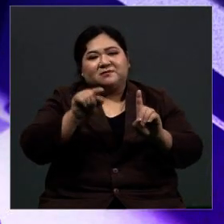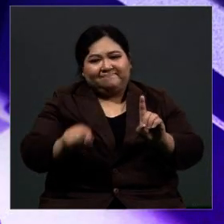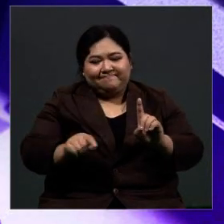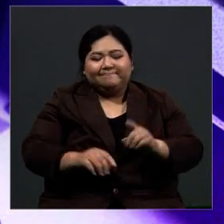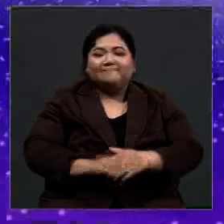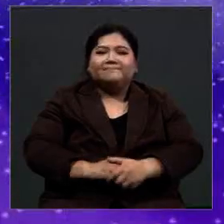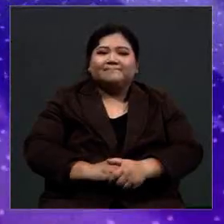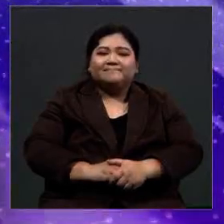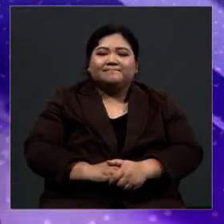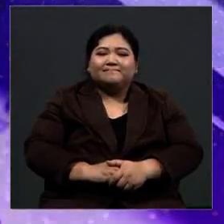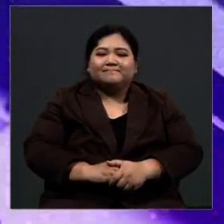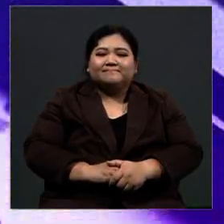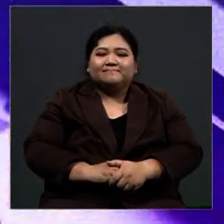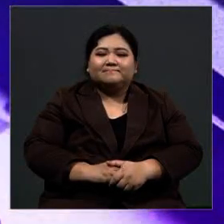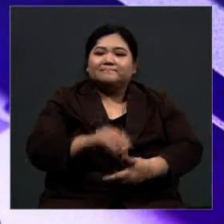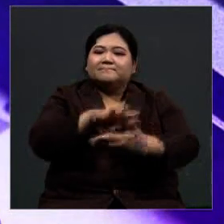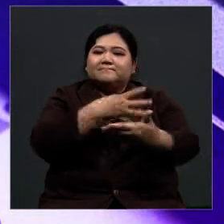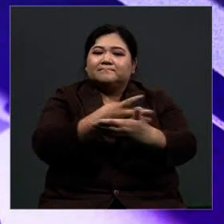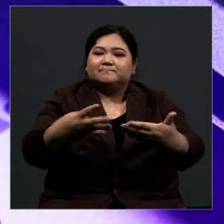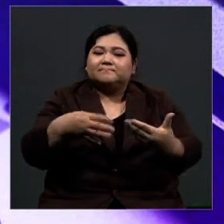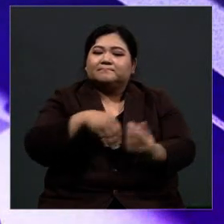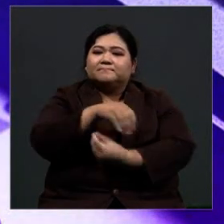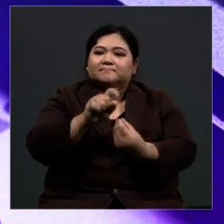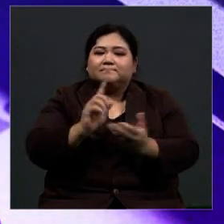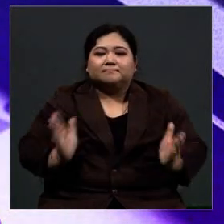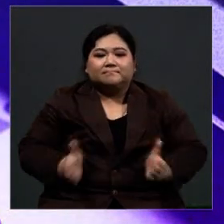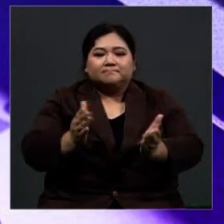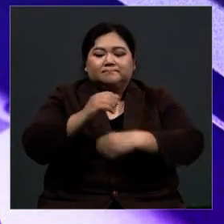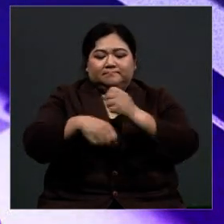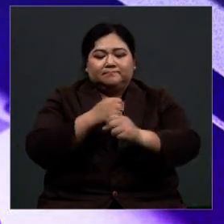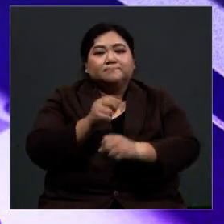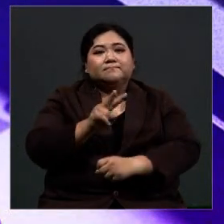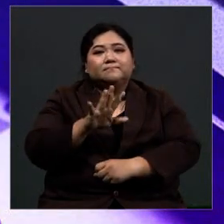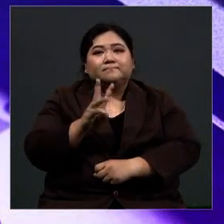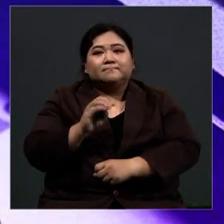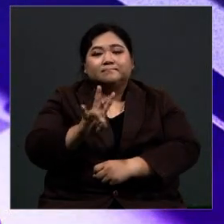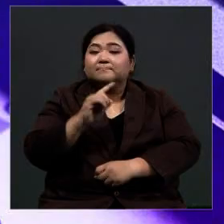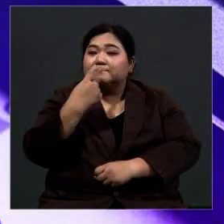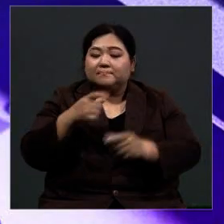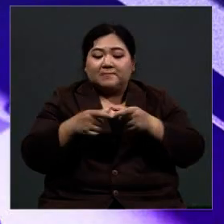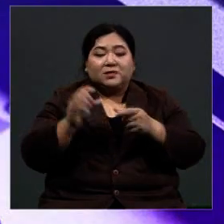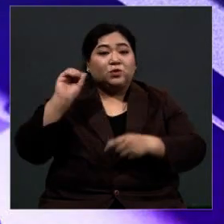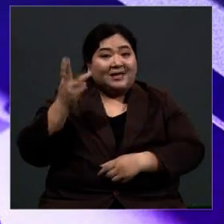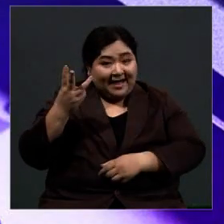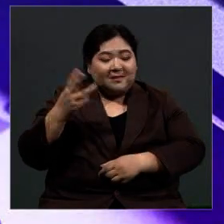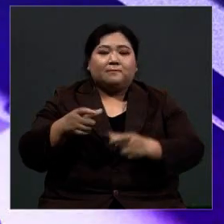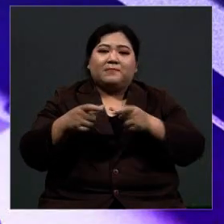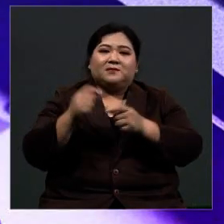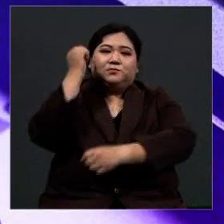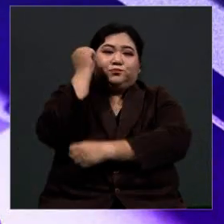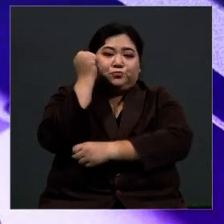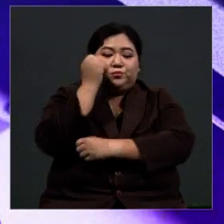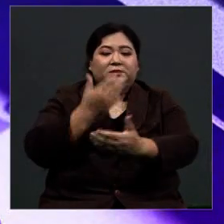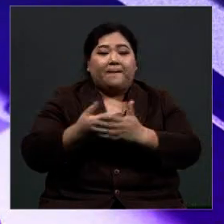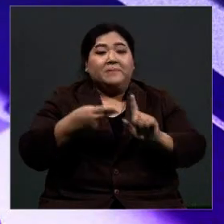ธนวัฒนยังบอกได้ว่ามาตรการกระตุ้นเศรษฐกิจปี 2567ผ่านผู้มีบัตรสวัสิการแห่งรัฐและบัตรพิการที่ได้รับเงินสพ 10,000